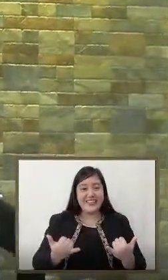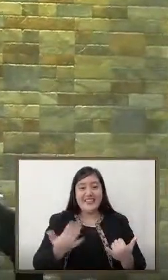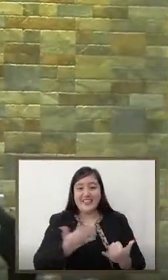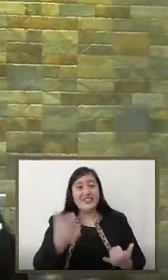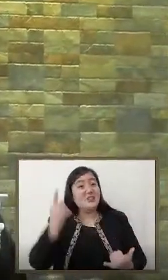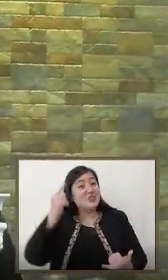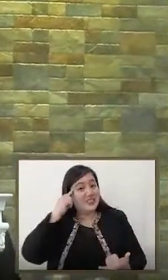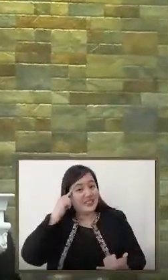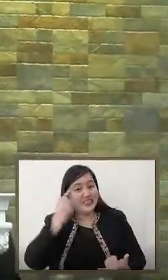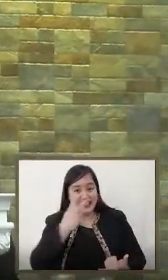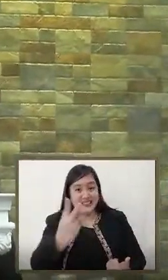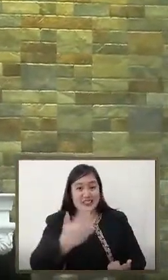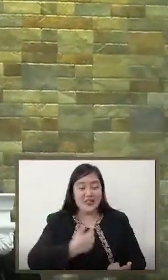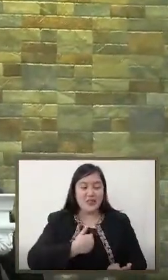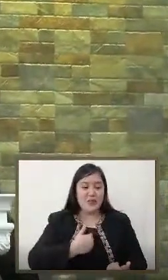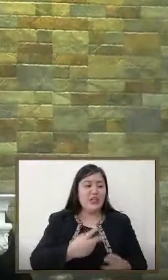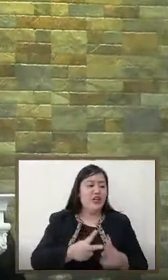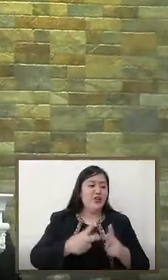Ha?